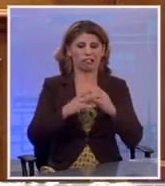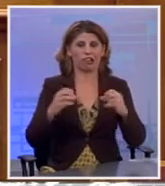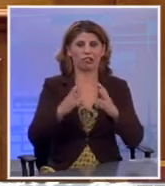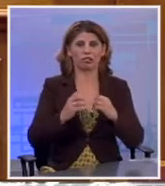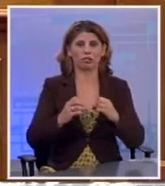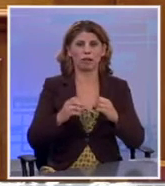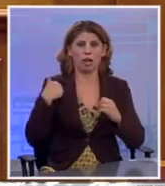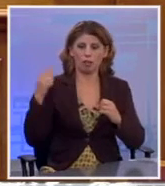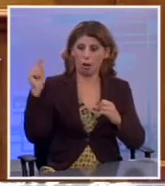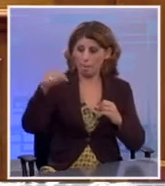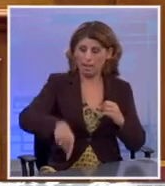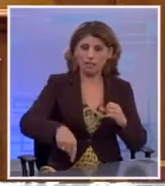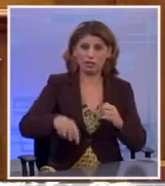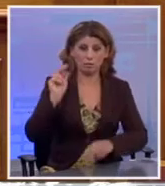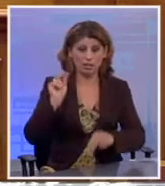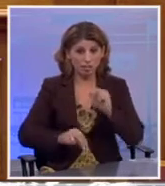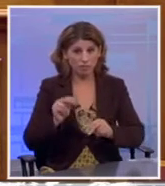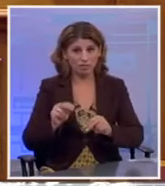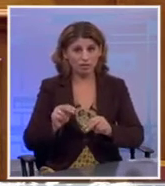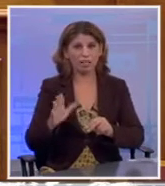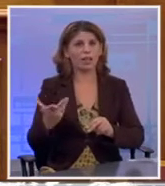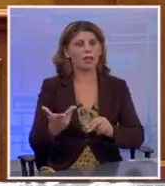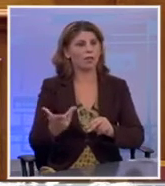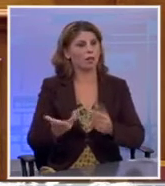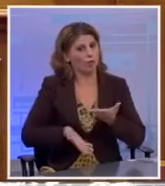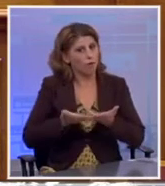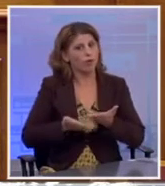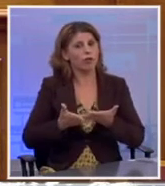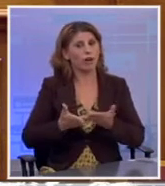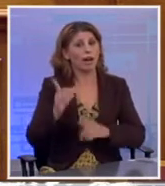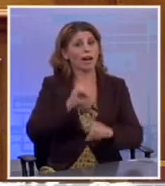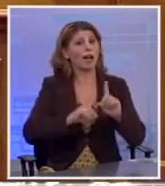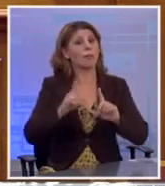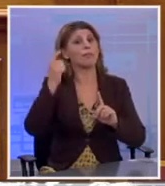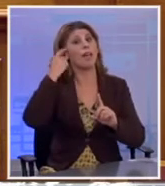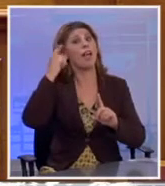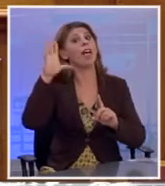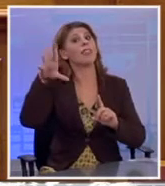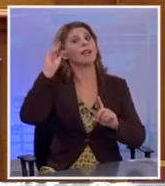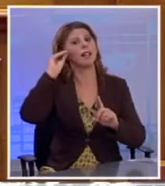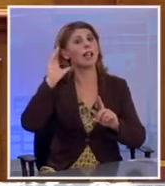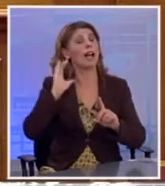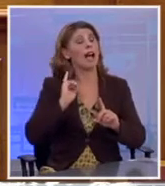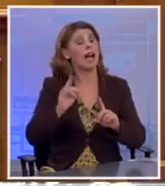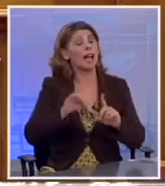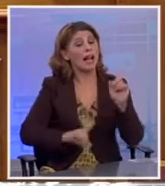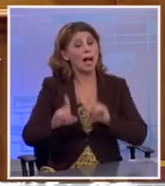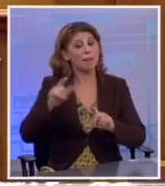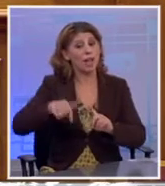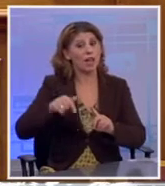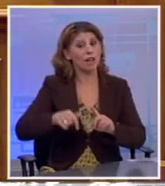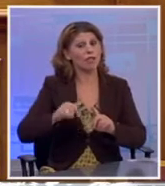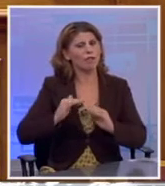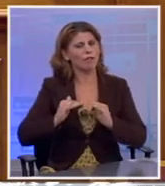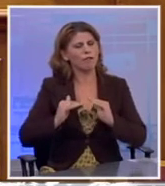είμαστε χρήσιμοι, κυρίες και κύριοι, και κάποιοι δεν το έχουν αντιληφθεί. Κάποιοι συντηρούν το διχασμό. Θα σας πω